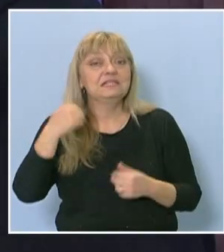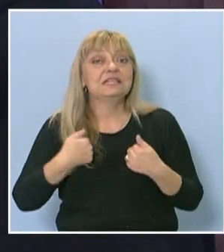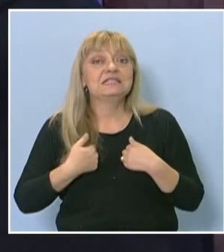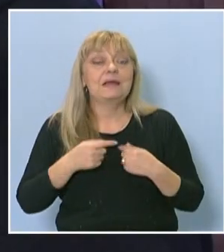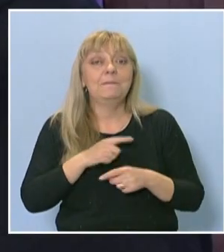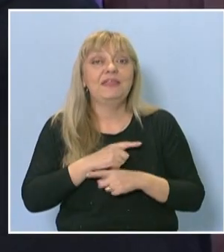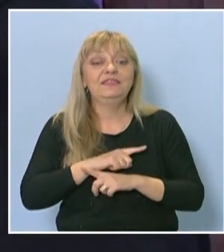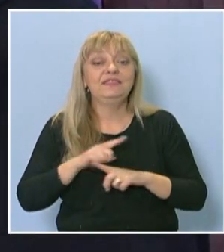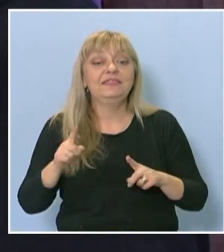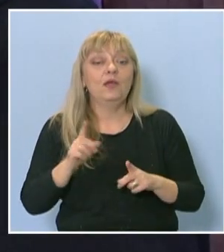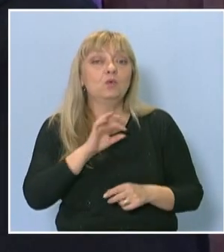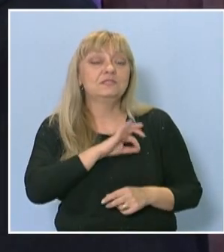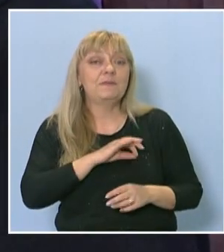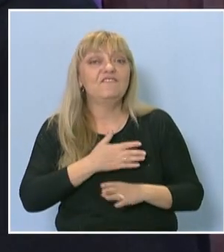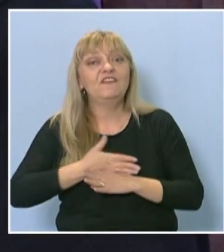успява винаги най-умния,